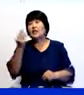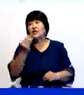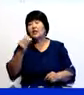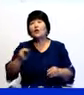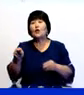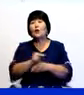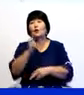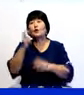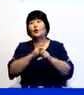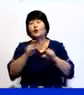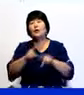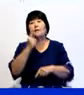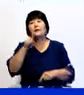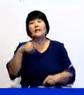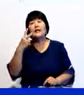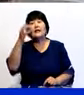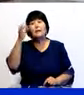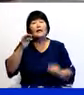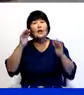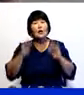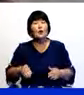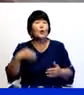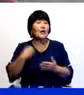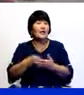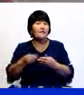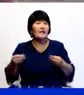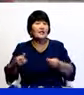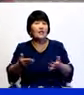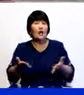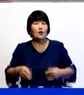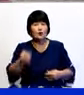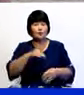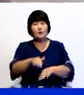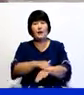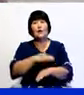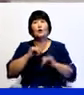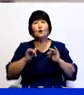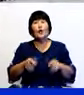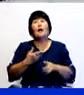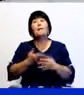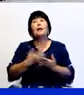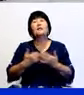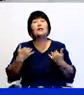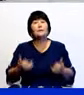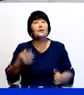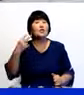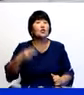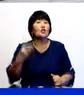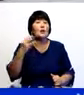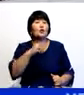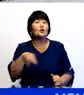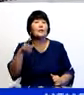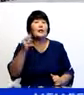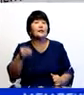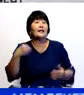өңдеу өнеркәсібі 1,2%-ға төмендеген, инвестиция тарту жұмыстары да баяу жүргізілуде. Мәселен, биыл 23 миллиард